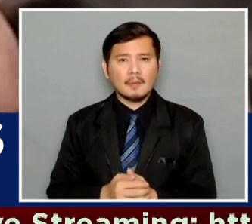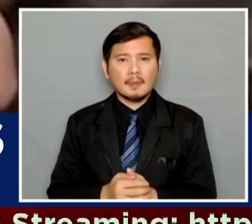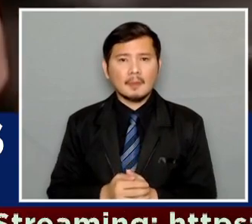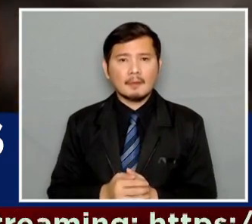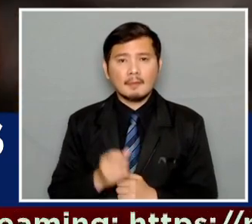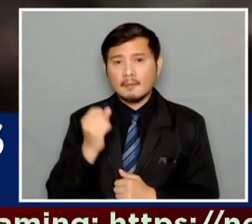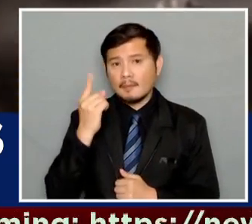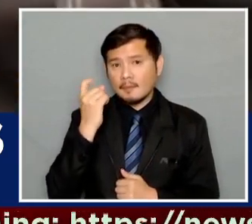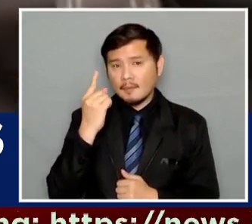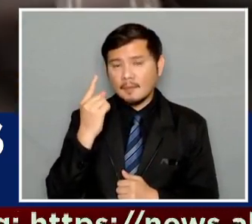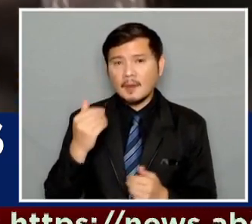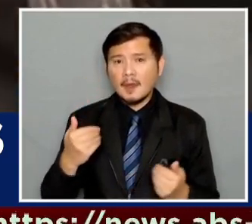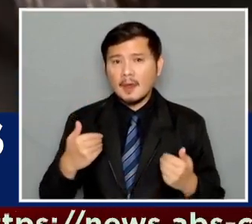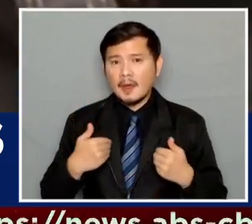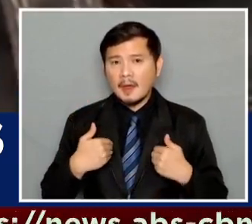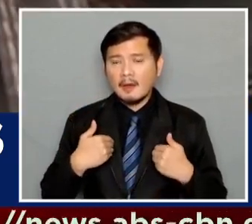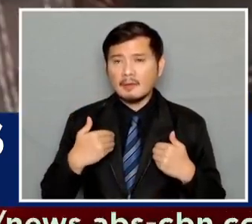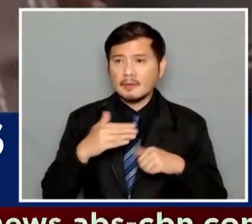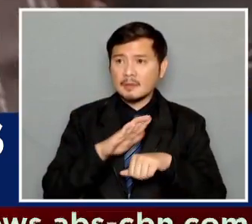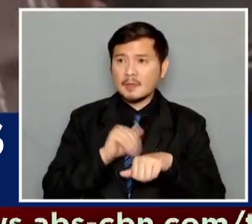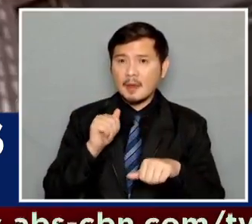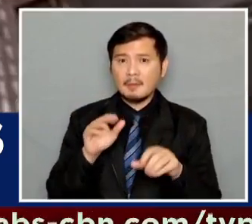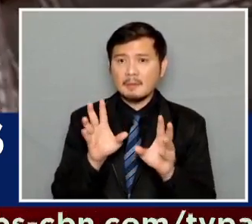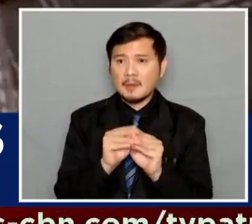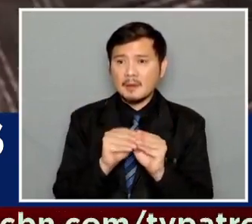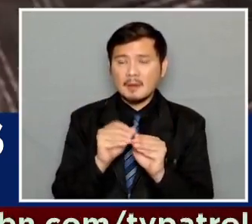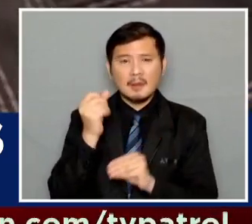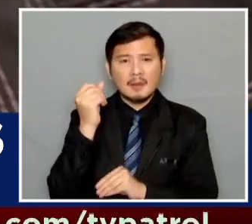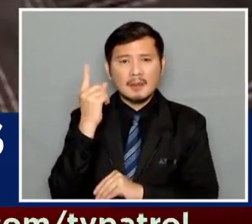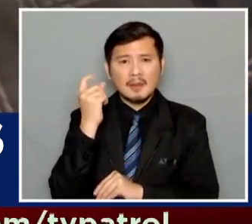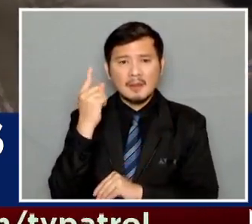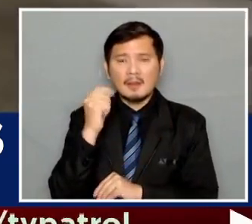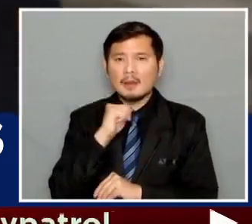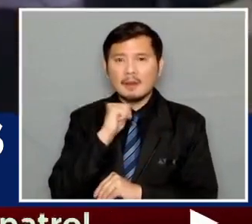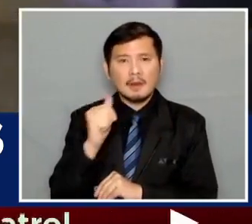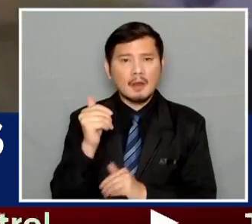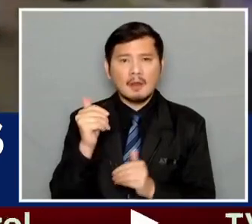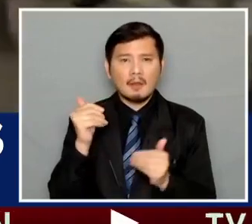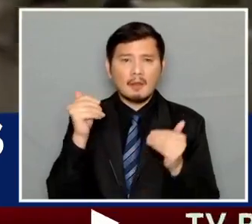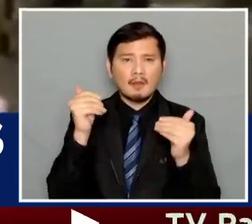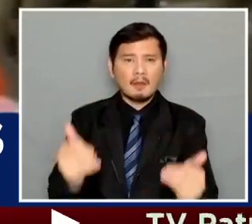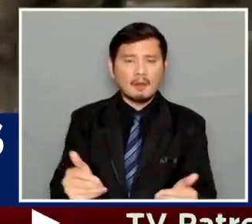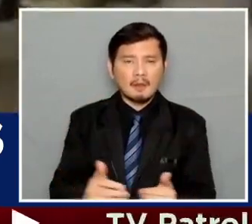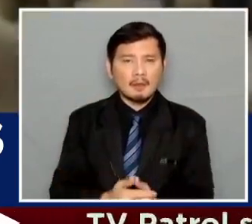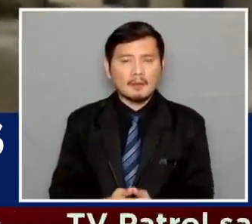summon kahit pa hindi ito naisilbi. Kinilala rin umano ng biktima si